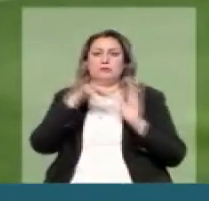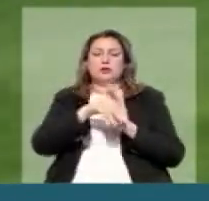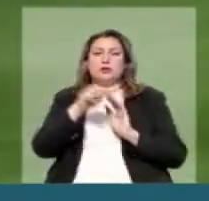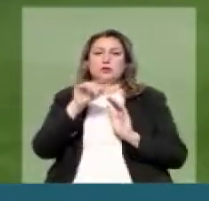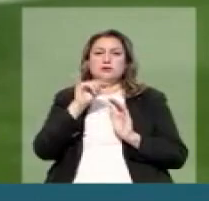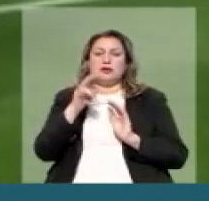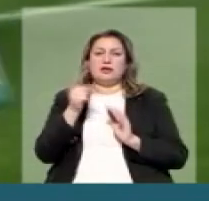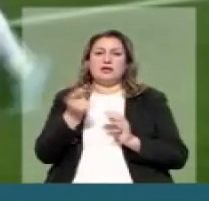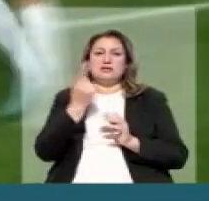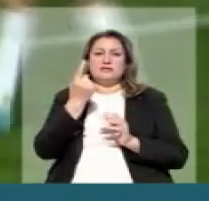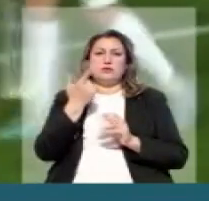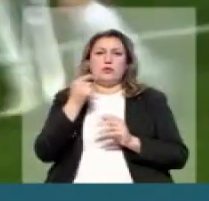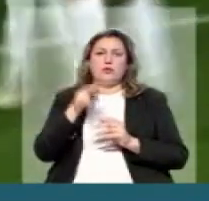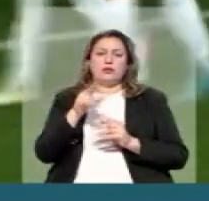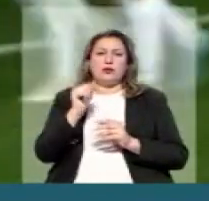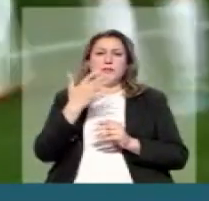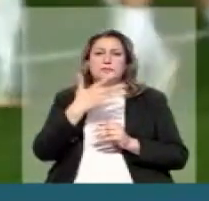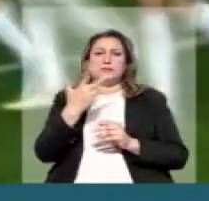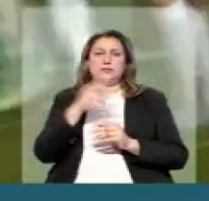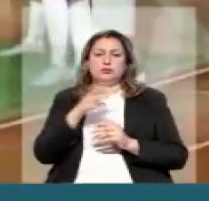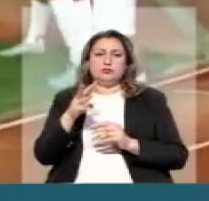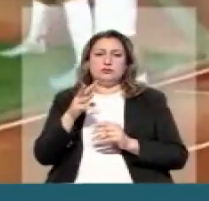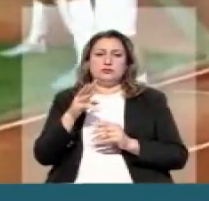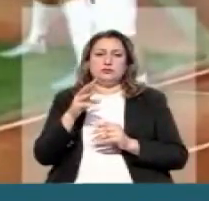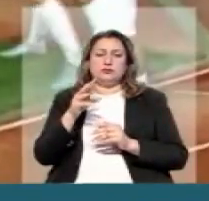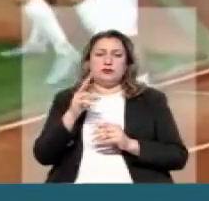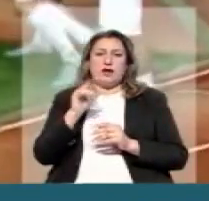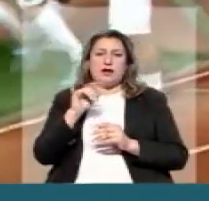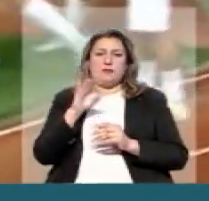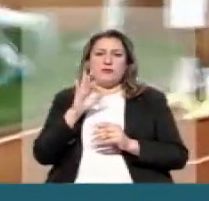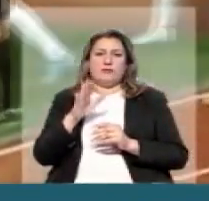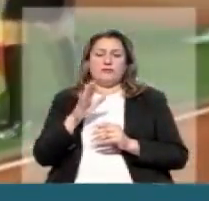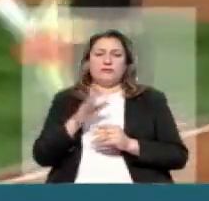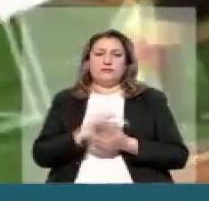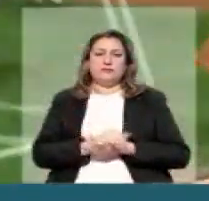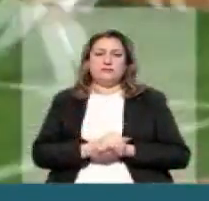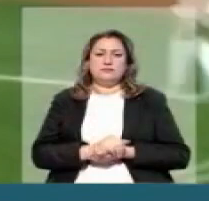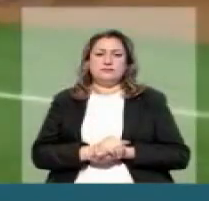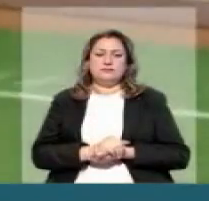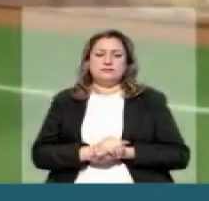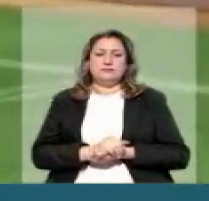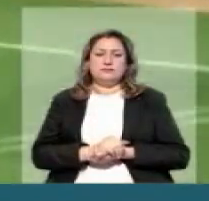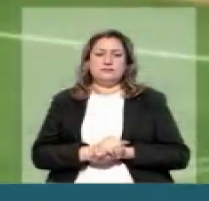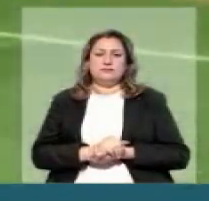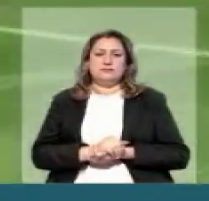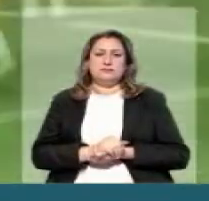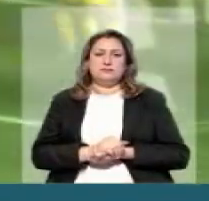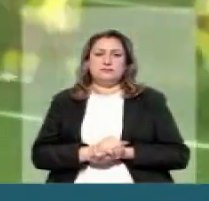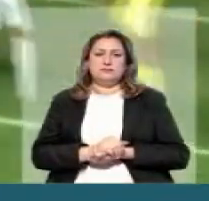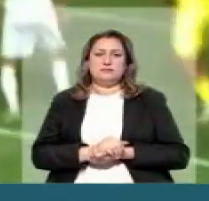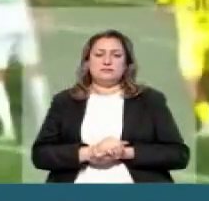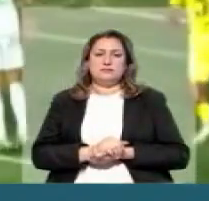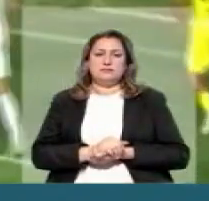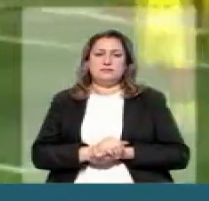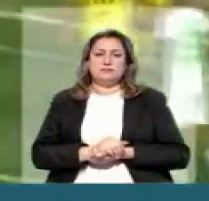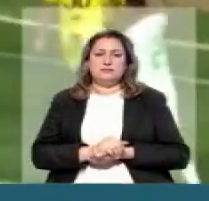өз алаңында Каспий командасына жол берді. Кеше Оралдың Ақжайығы Елордада Петропавлдың Қызылжарын ұтты. Д тобында елордалық Астана